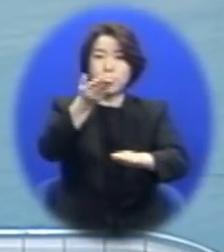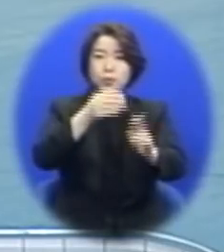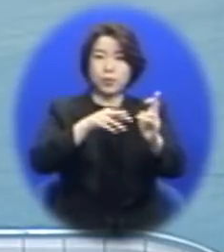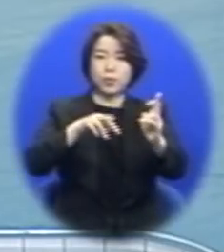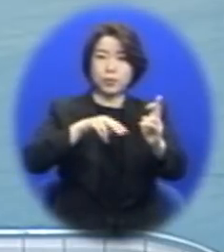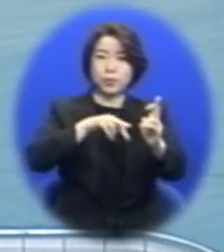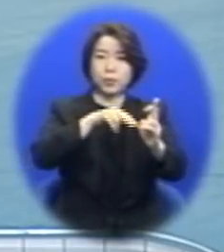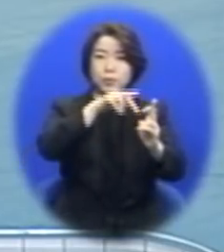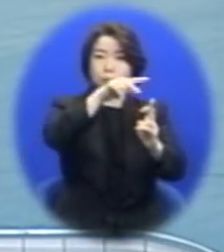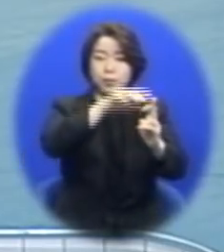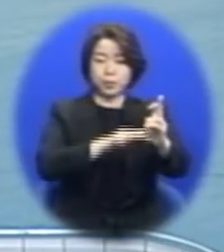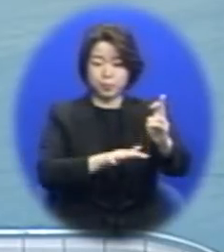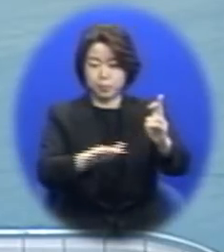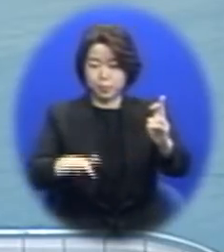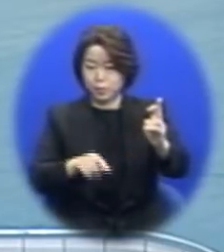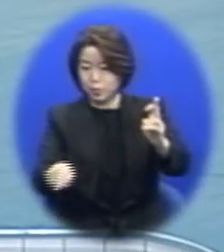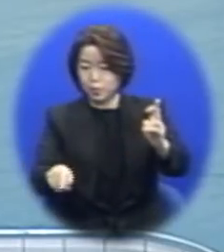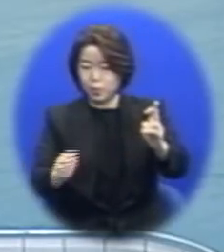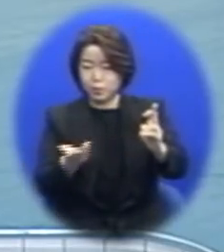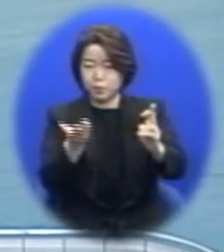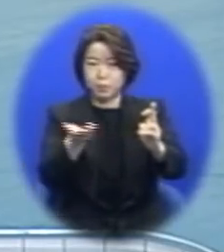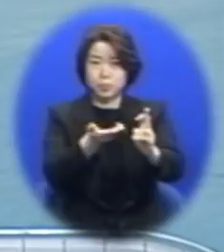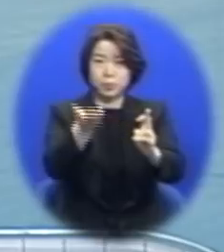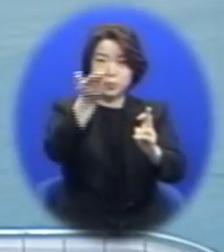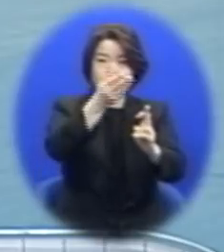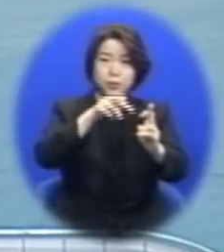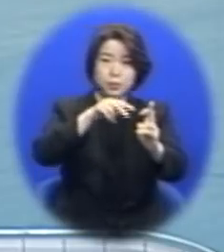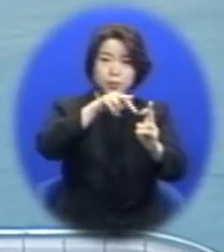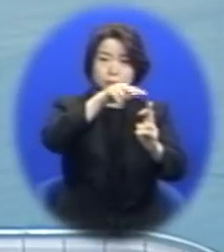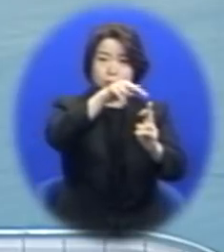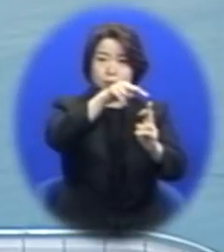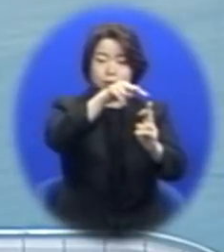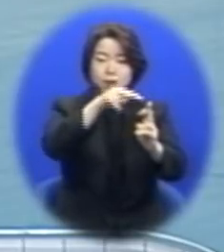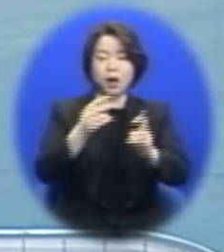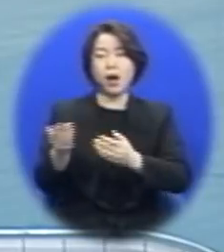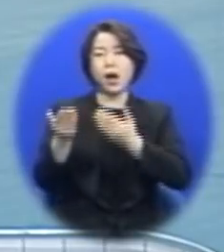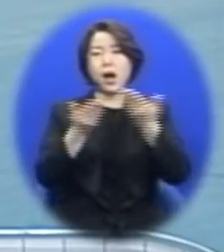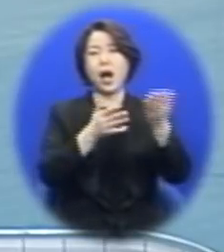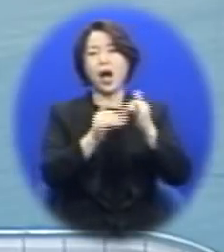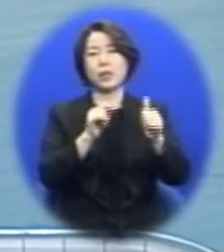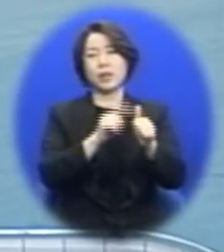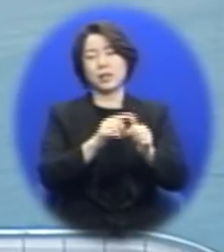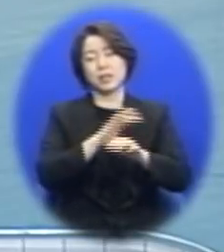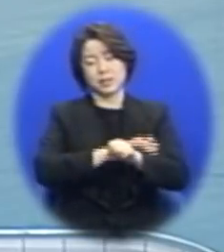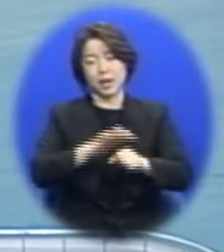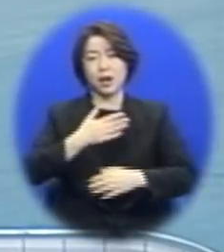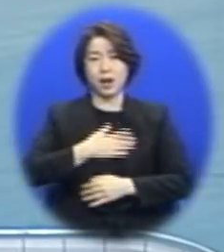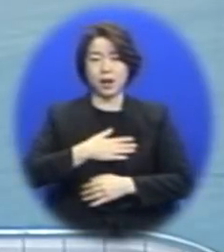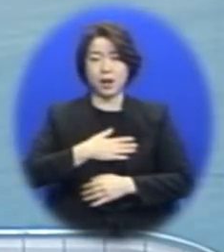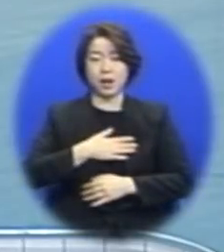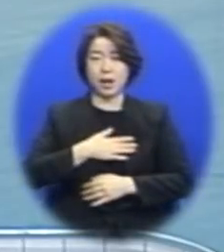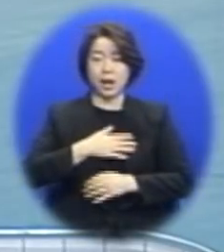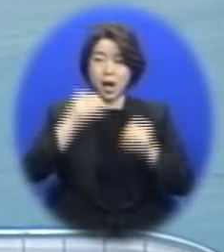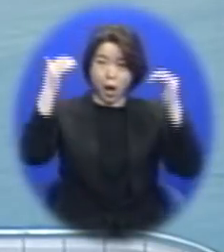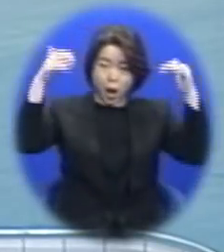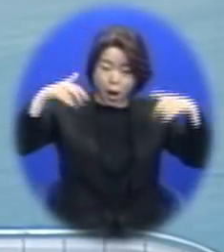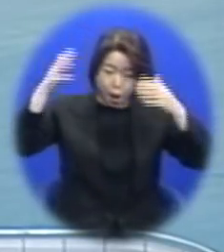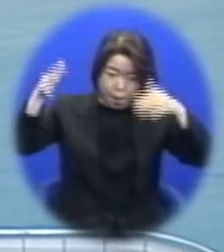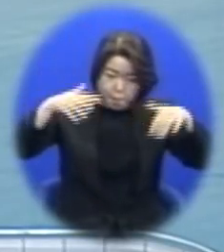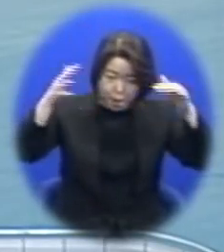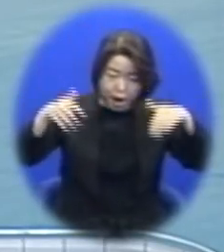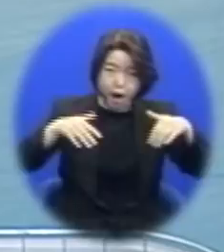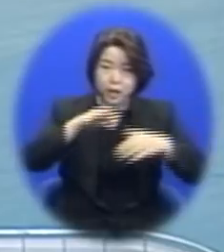거죠. 그 산을 잘 아는 그 여행 안내자는 안 거예요. 비바람이 몰아쳐도 조금만 더